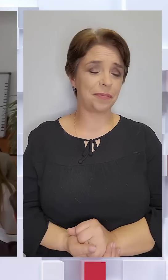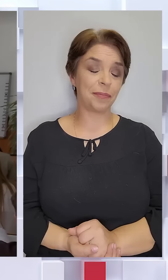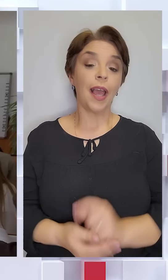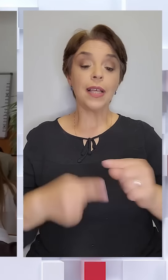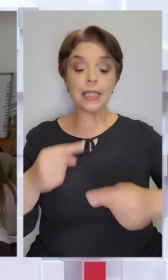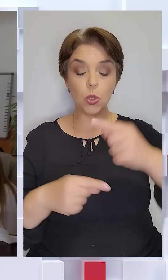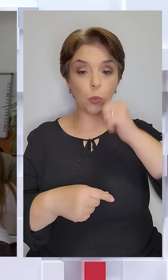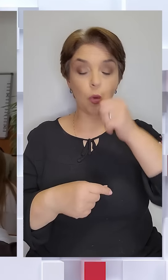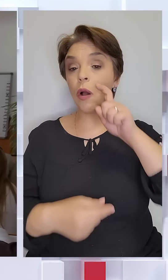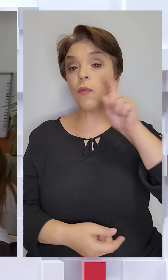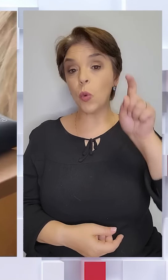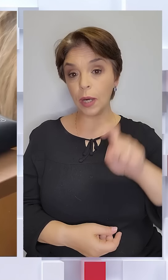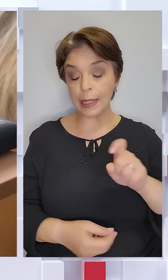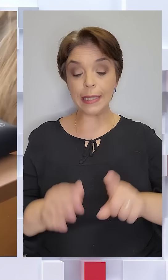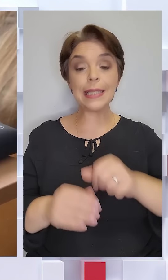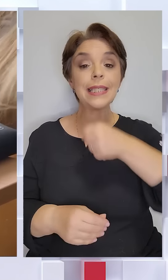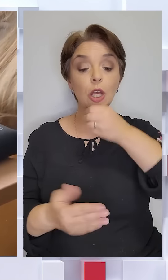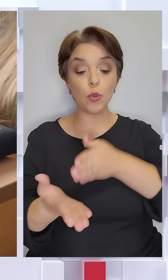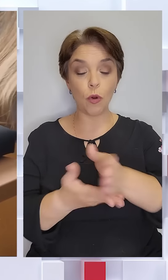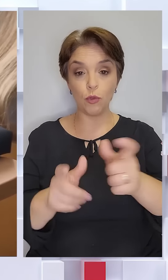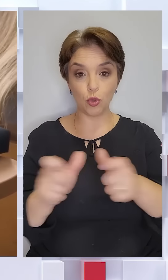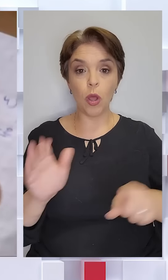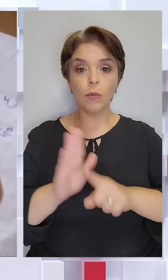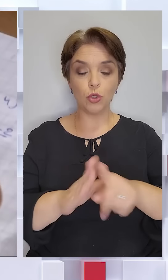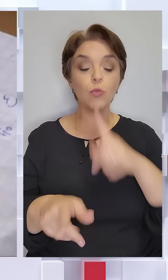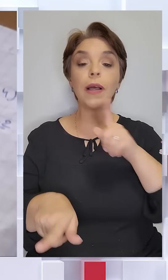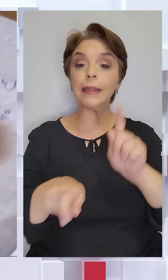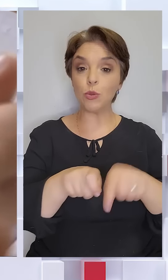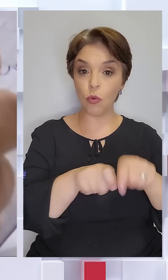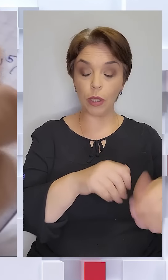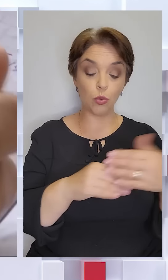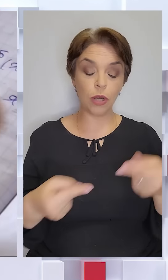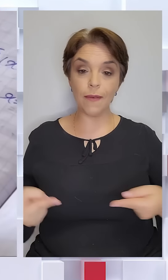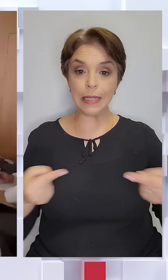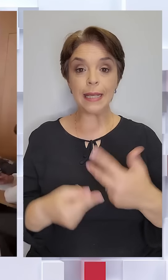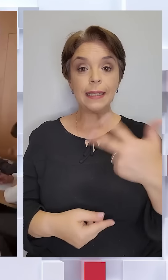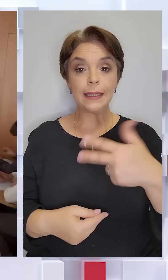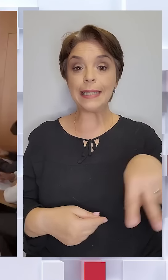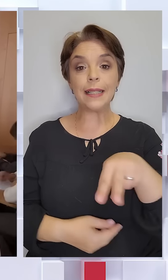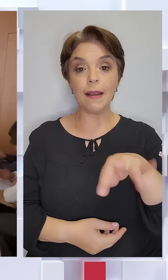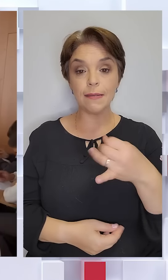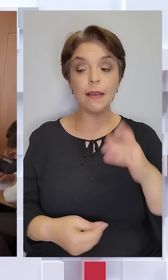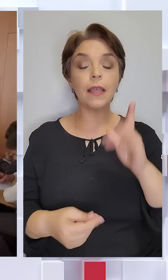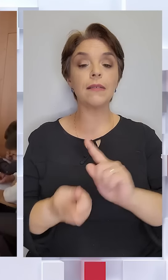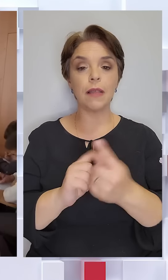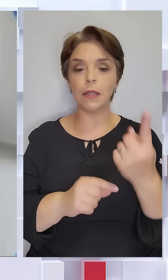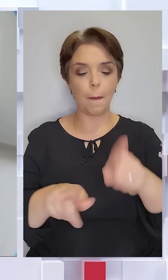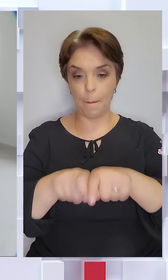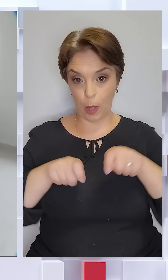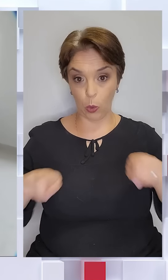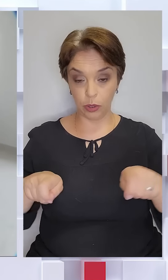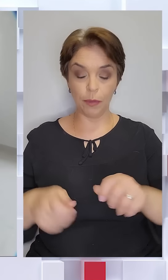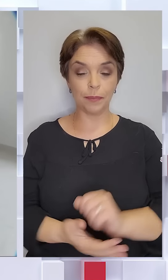З наступного року в Україні старшу профільну школу почнуть тестувати. І вже визначили 30 ліцеїв, які стануть